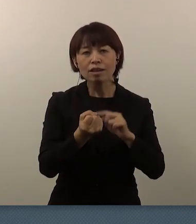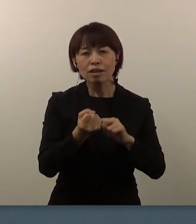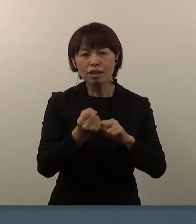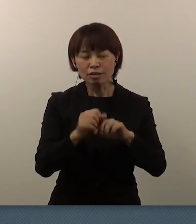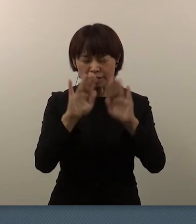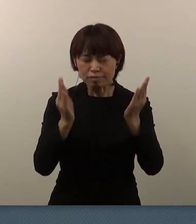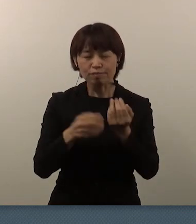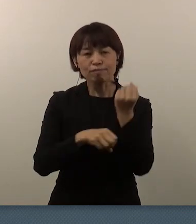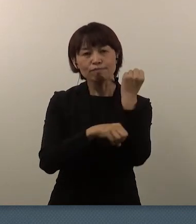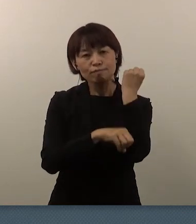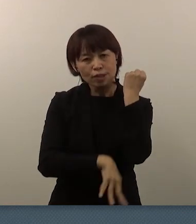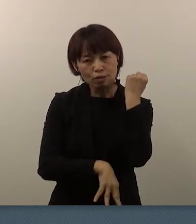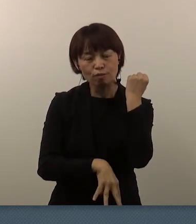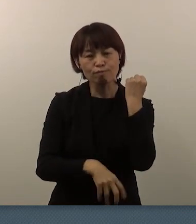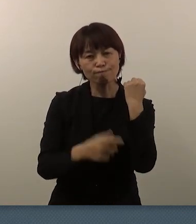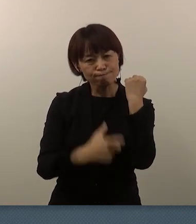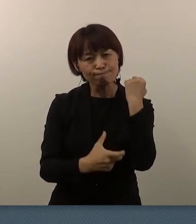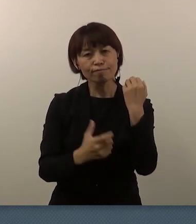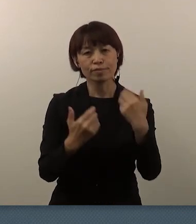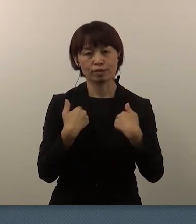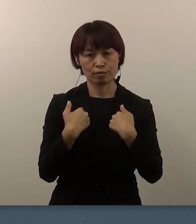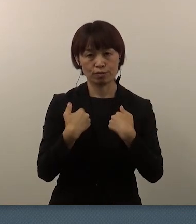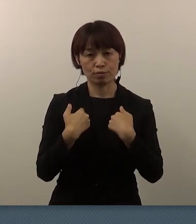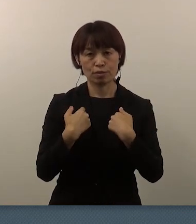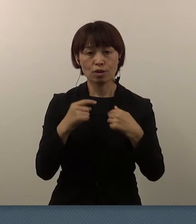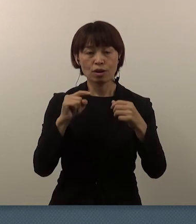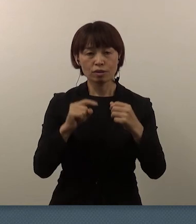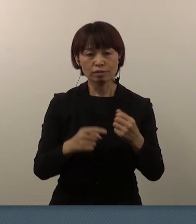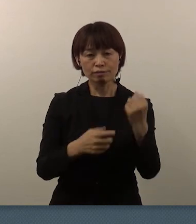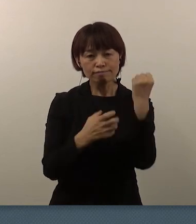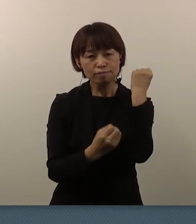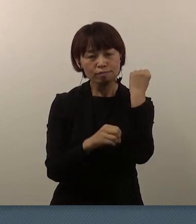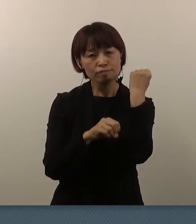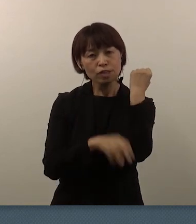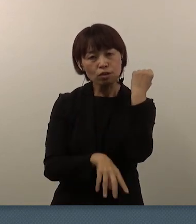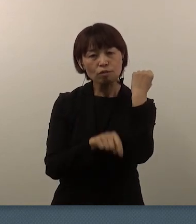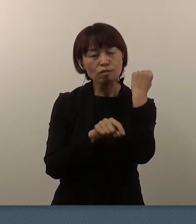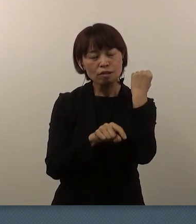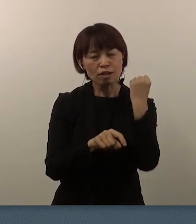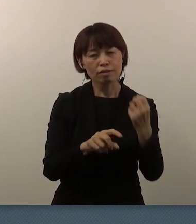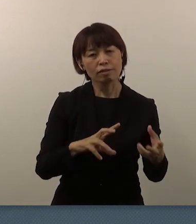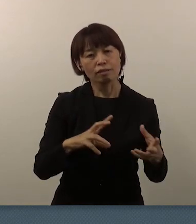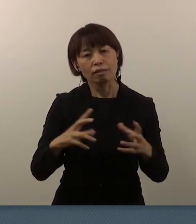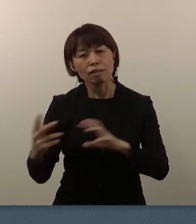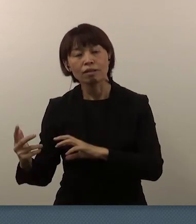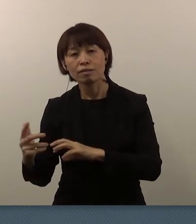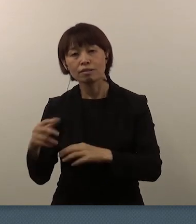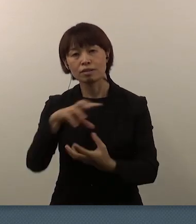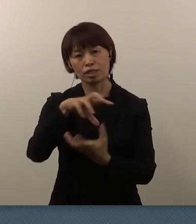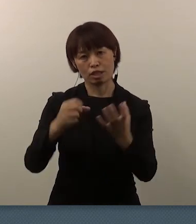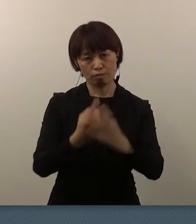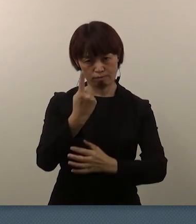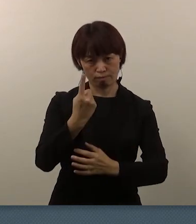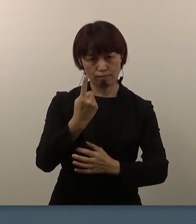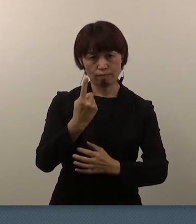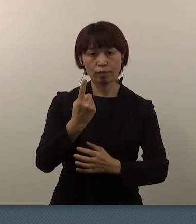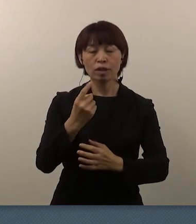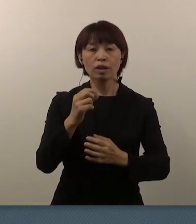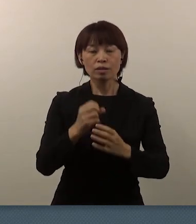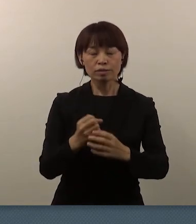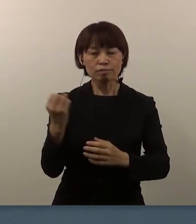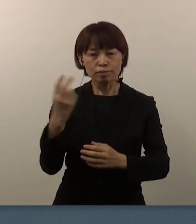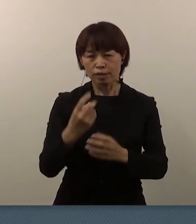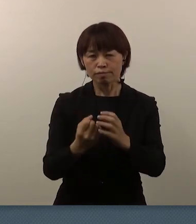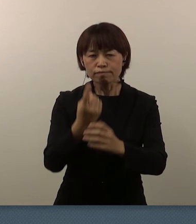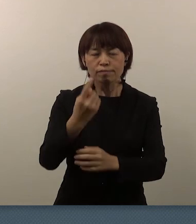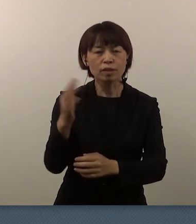になってはならない問題ですね。それは根本から揺すられたような事件、これを踏まえてですね、二度とこういうことを起こしてい